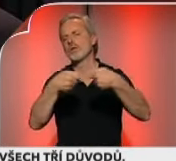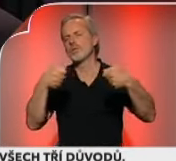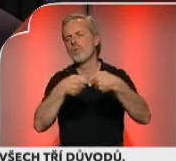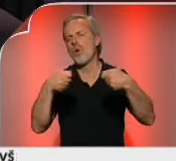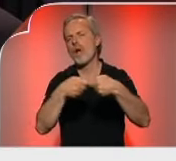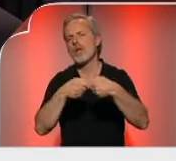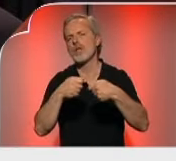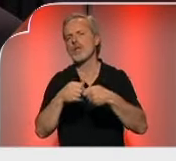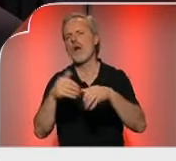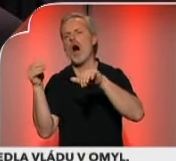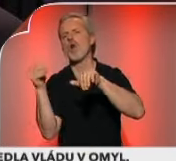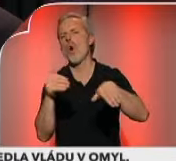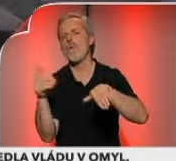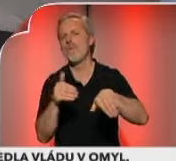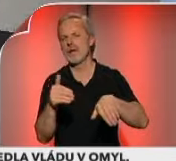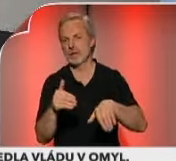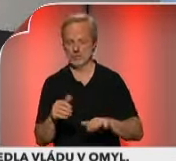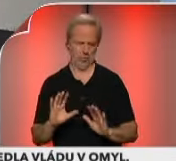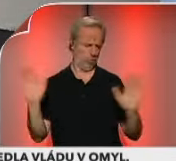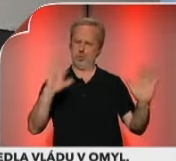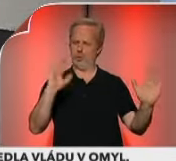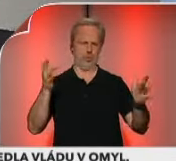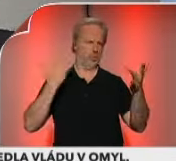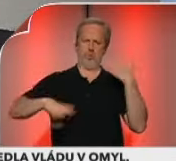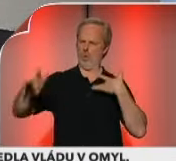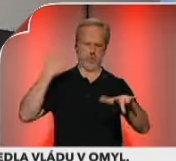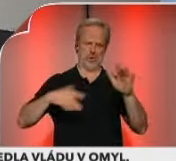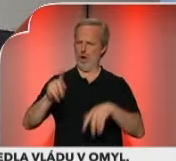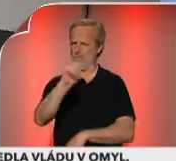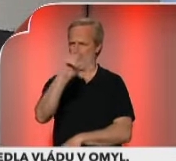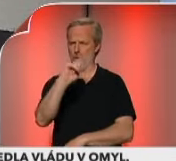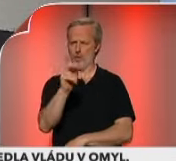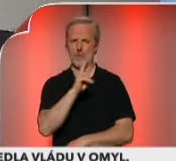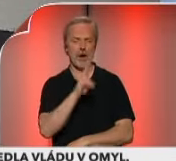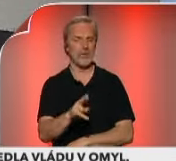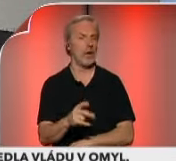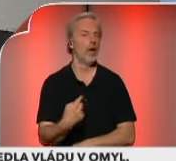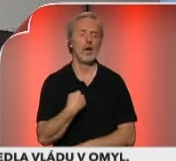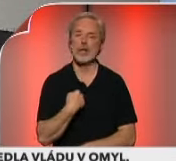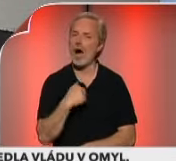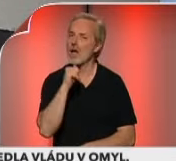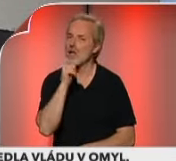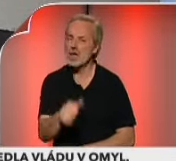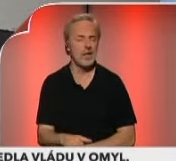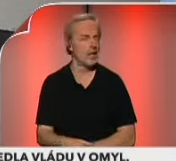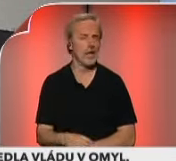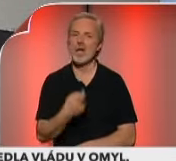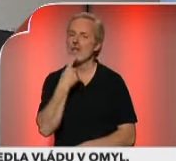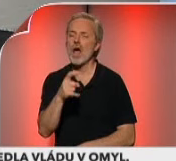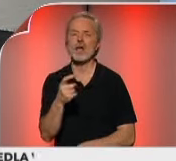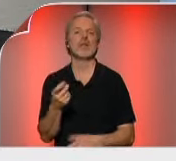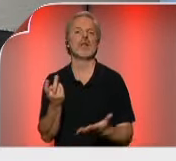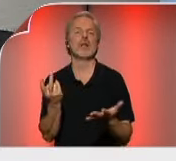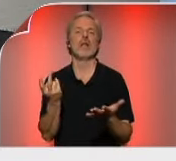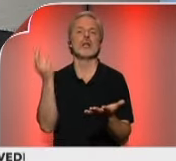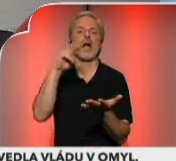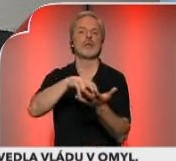loby co vás odradilo To v žádném případě já jsem nikdy tu ambici neměl eh znovu se